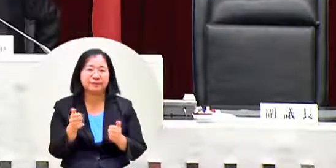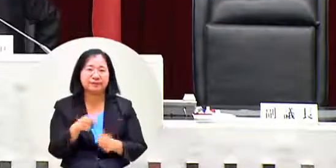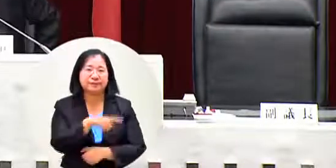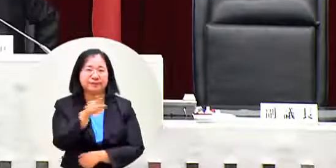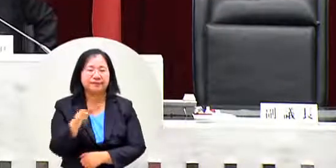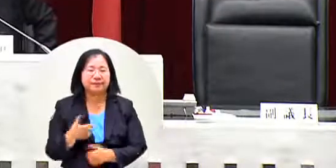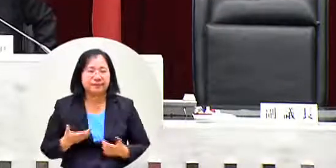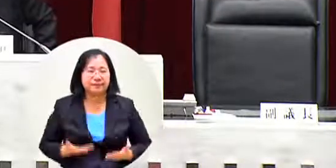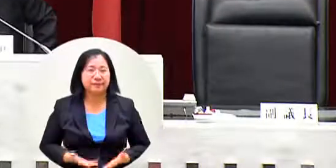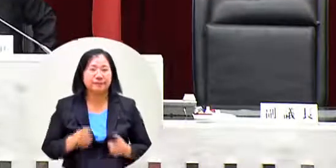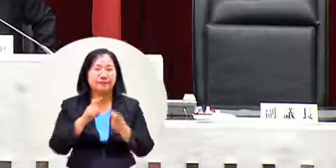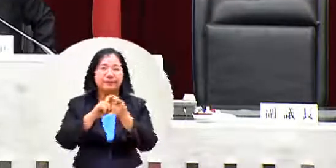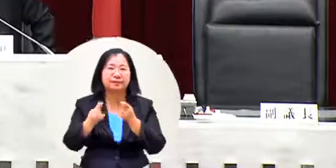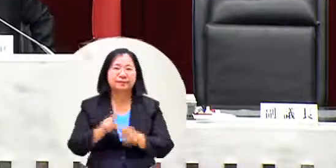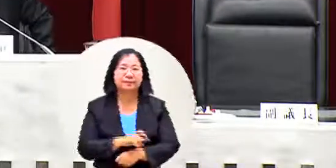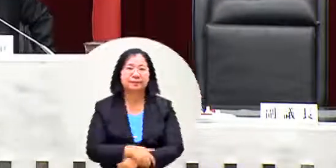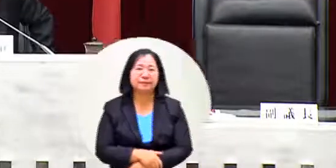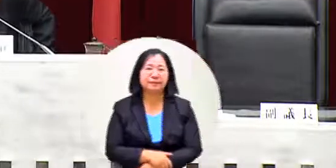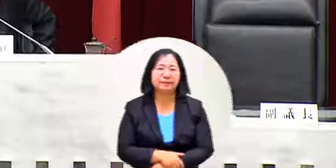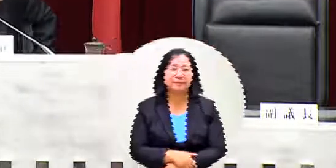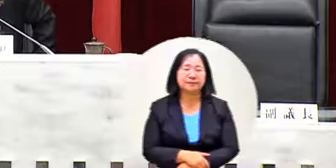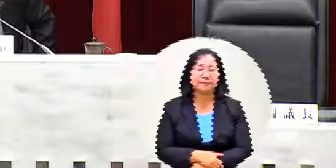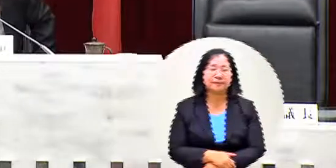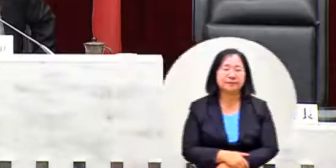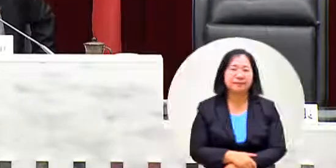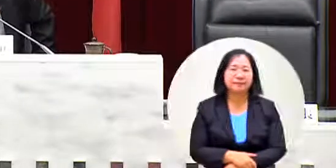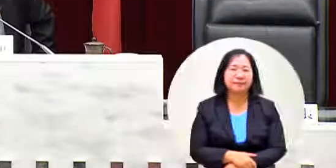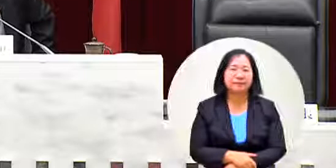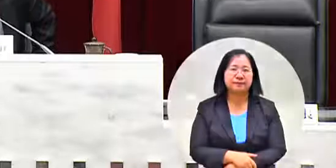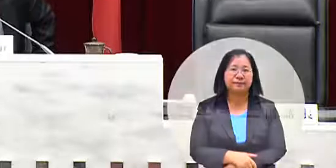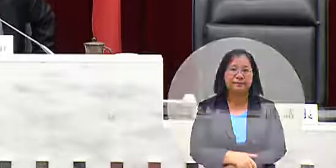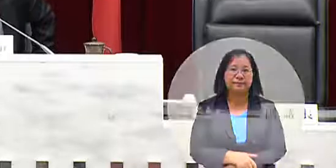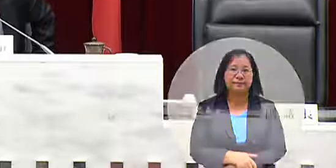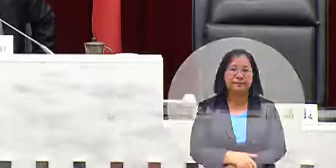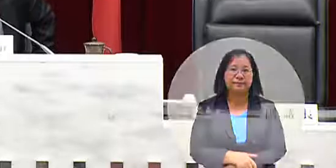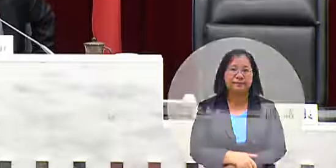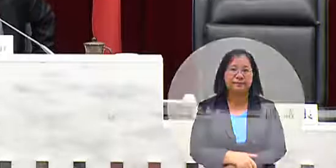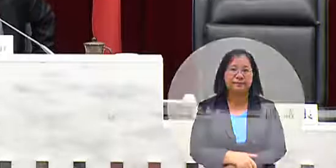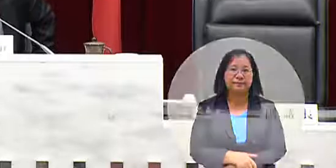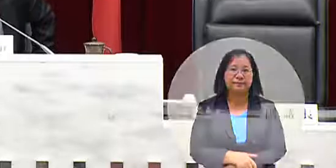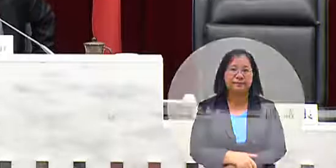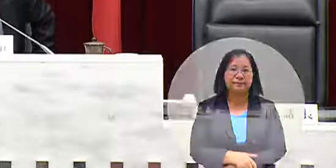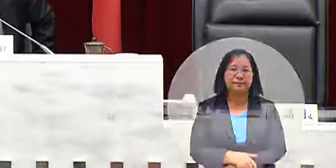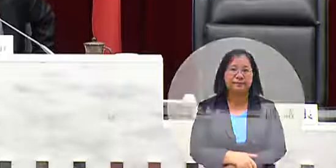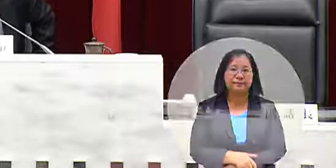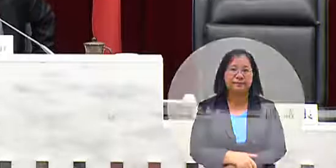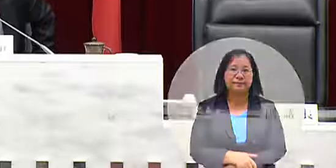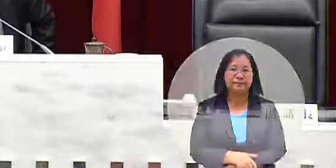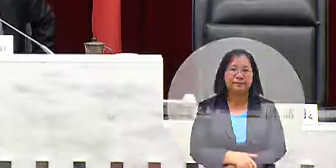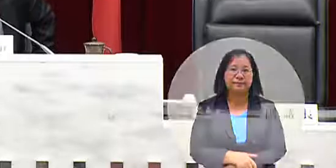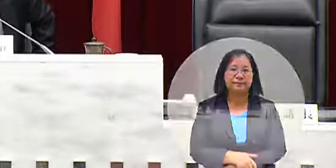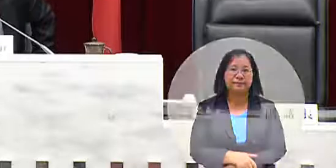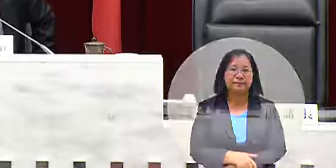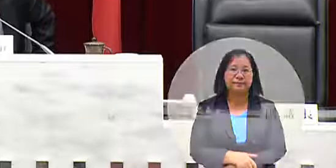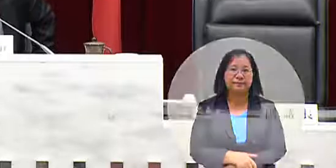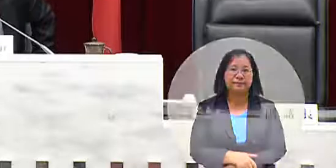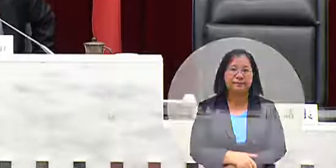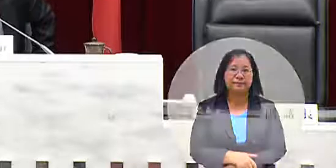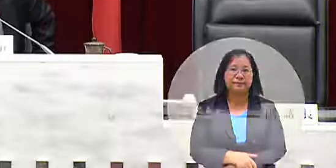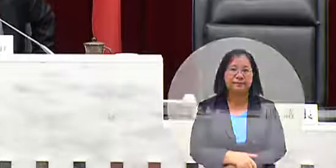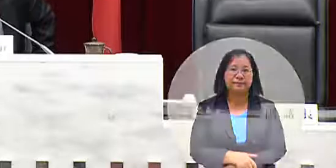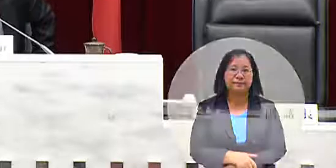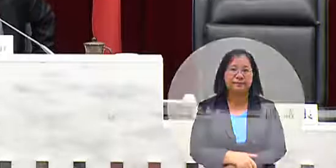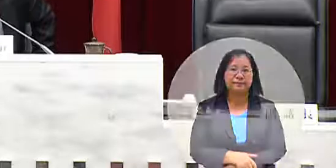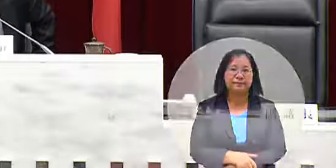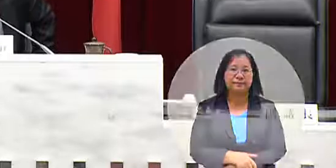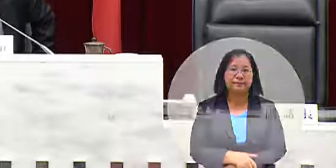咱啊，这个副市长吼，我相信这。啊，以上这个案吼，啊，请咱市长甲